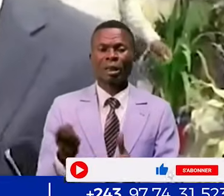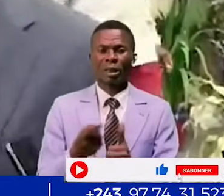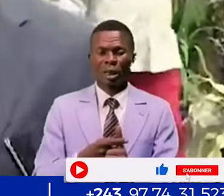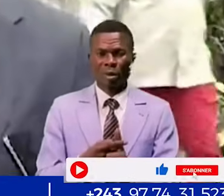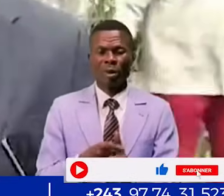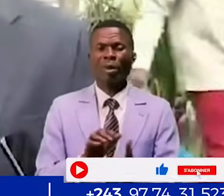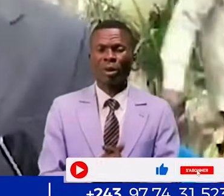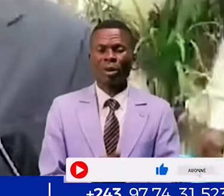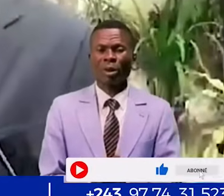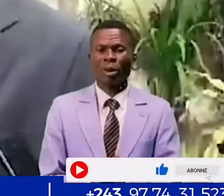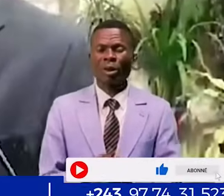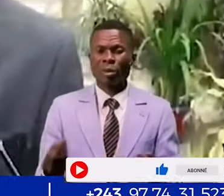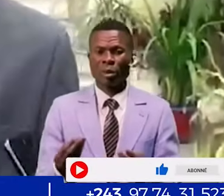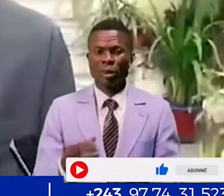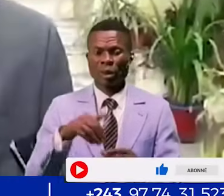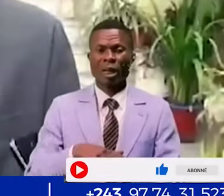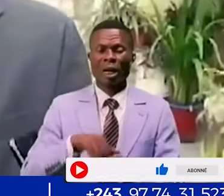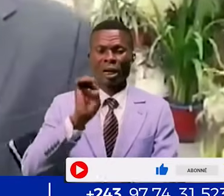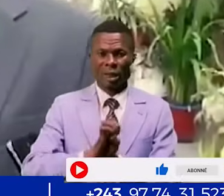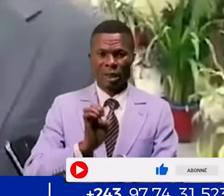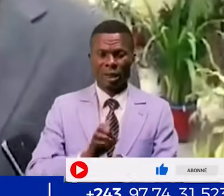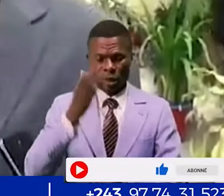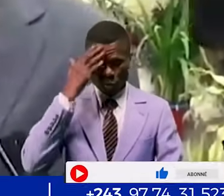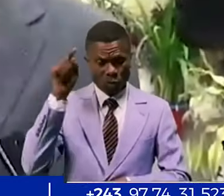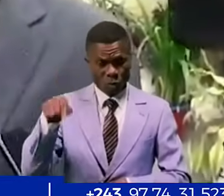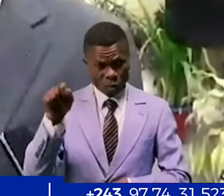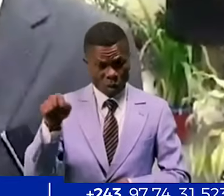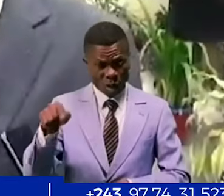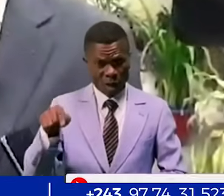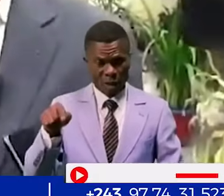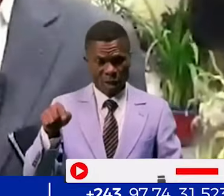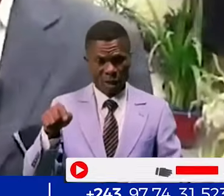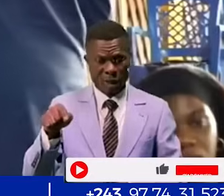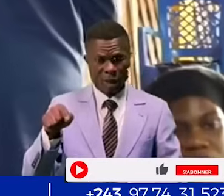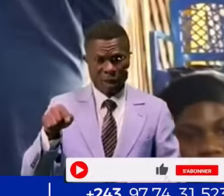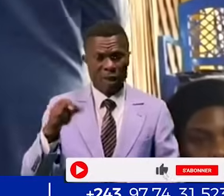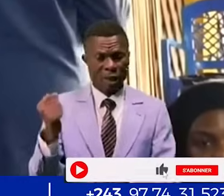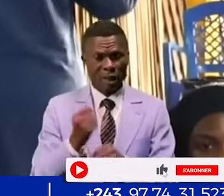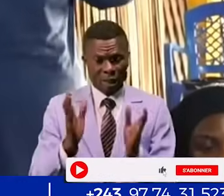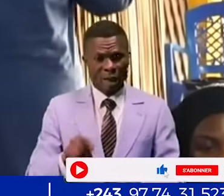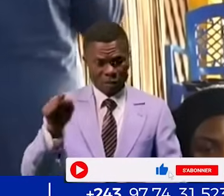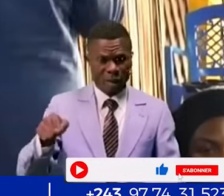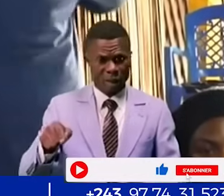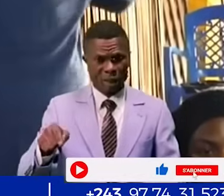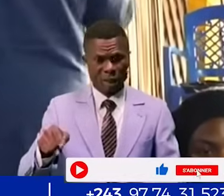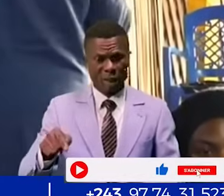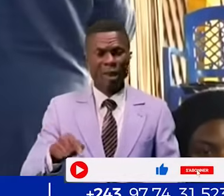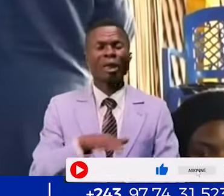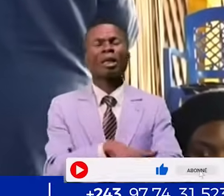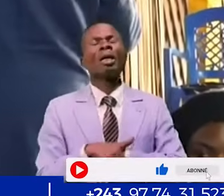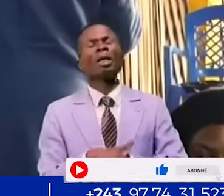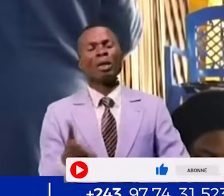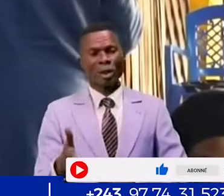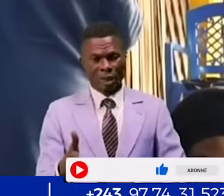l'IPER, parce qu'au sein des églises, nous savons qu'il y a aussi des travailleurs, il y a des sentinelles,